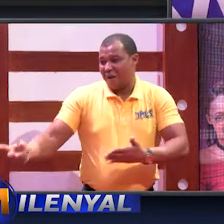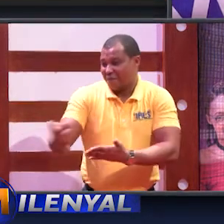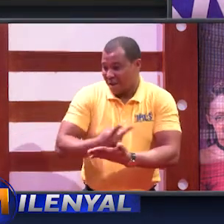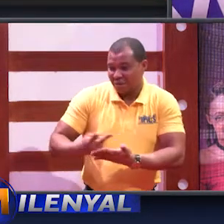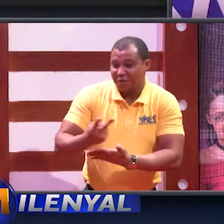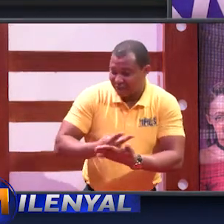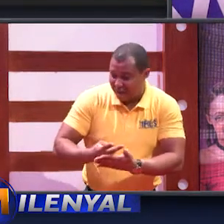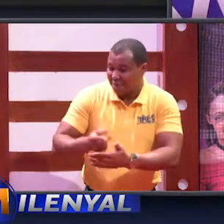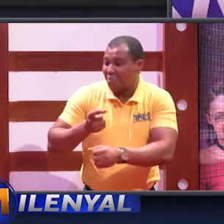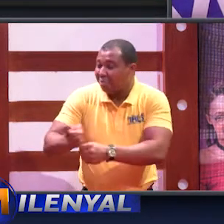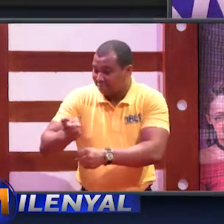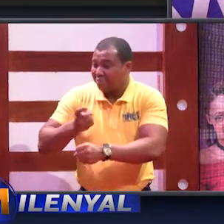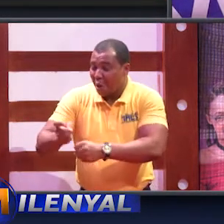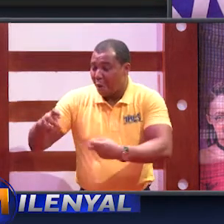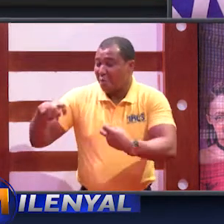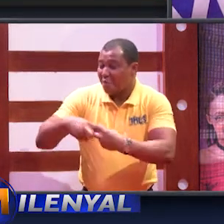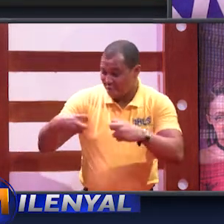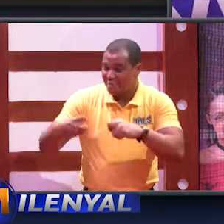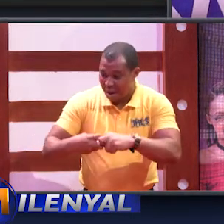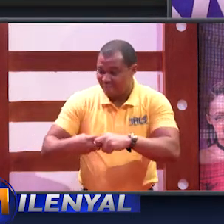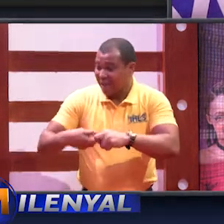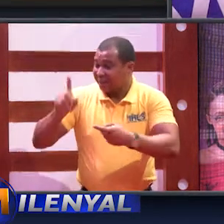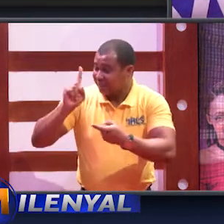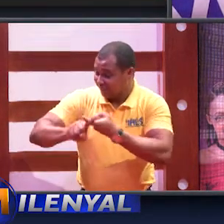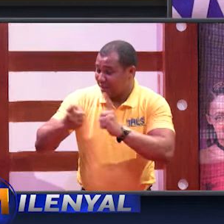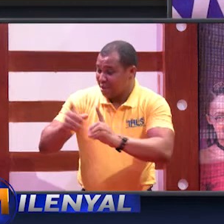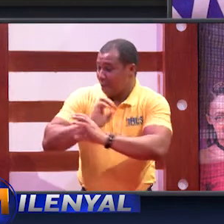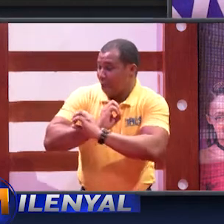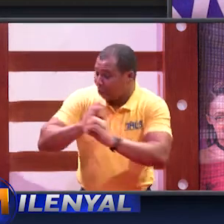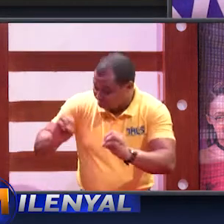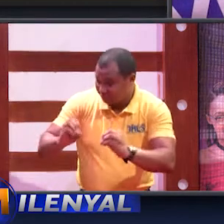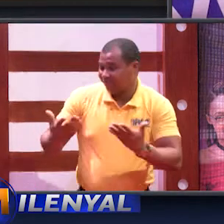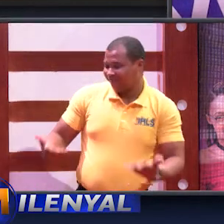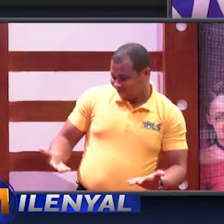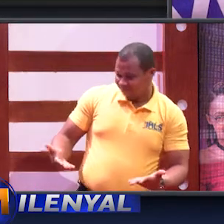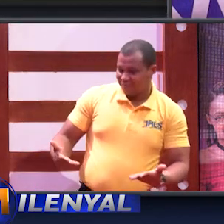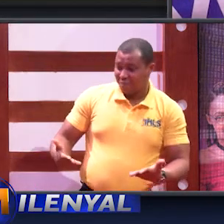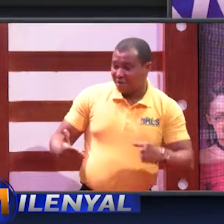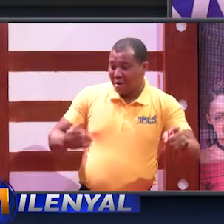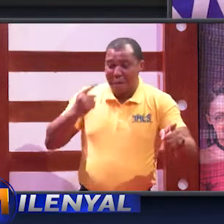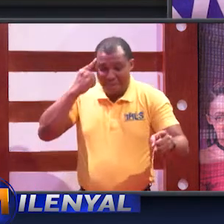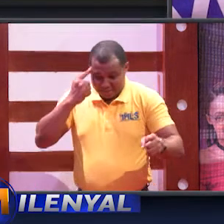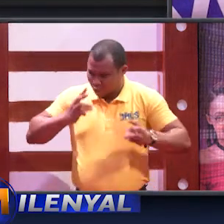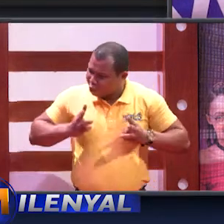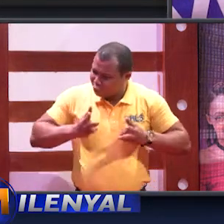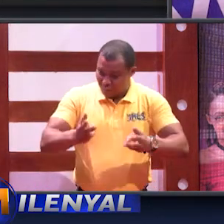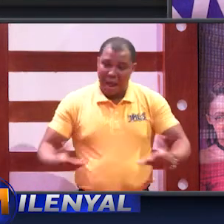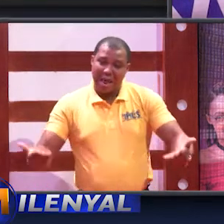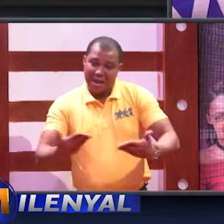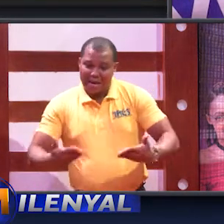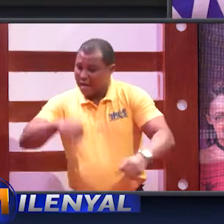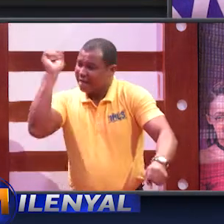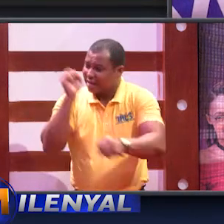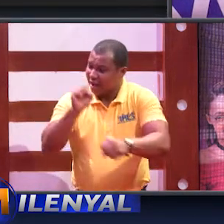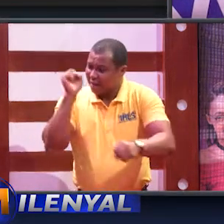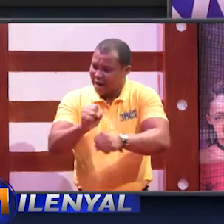l'école son problème parce que il pas des amis, des bagages comme ça. Donc on pensait chemin lila